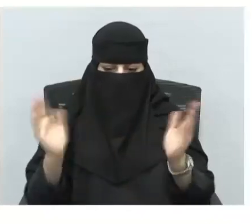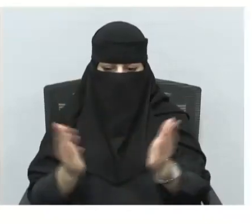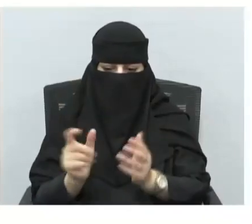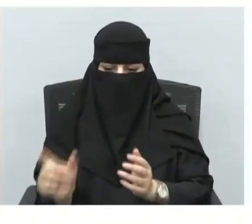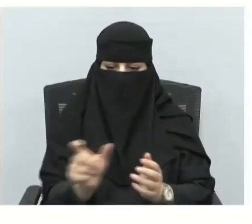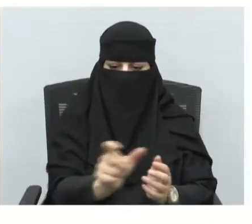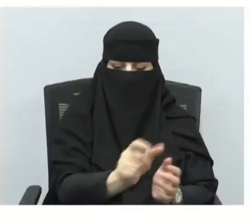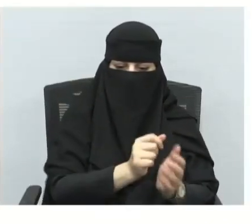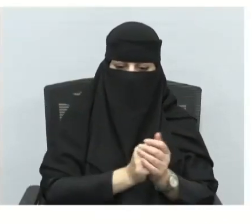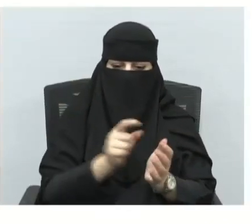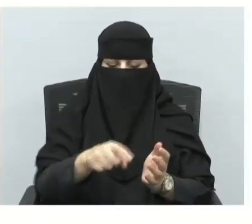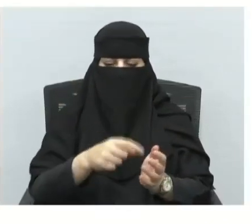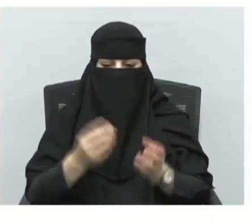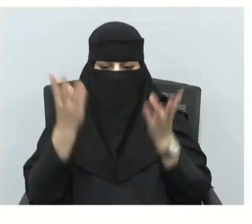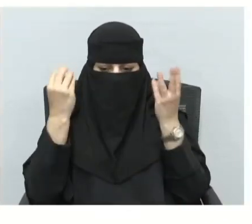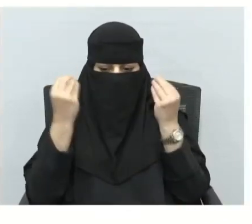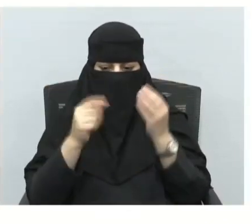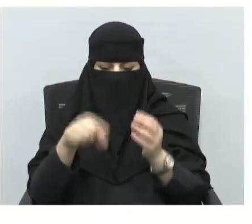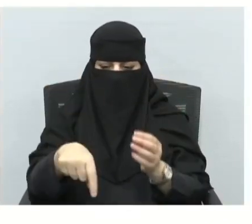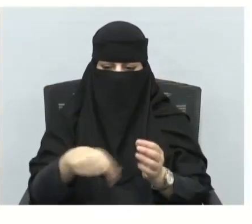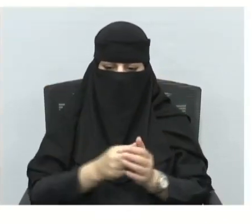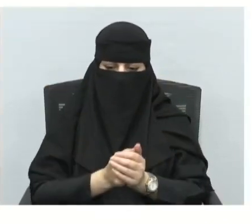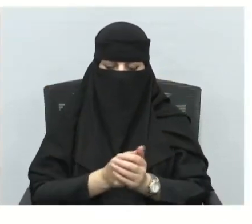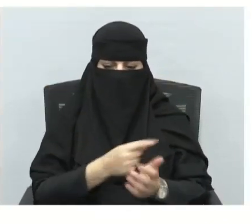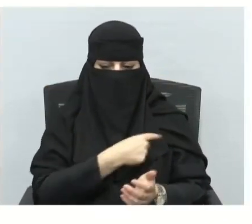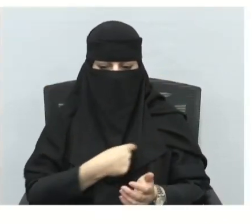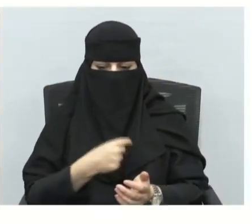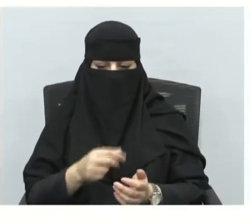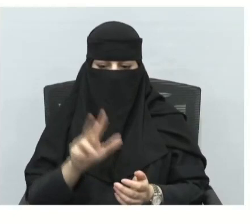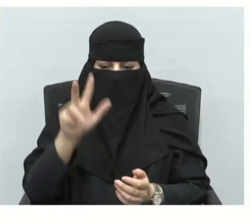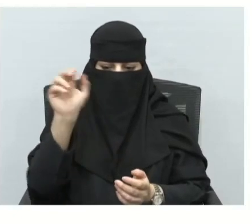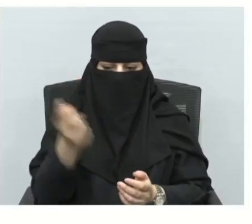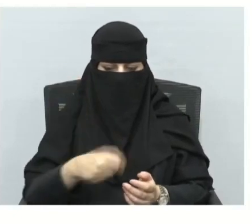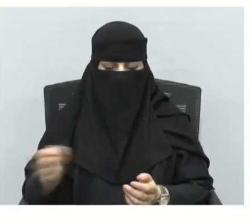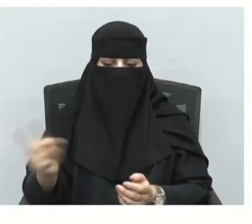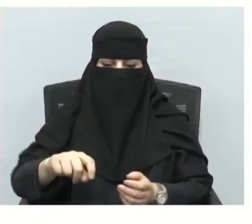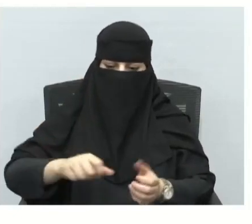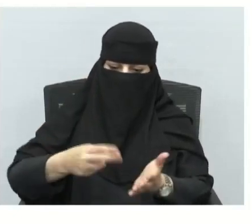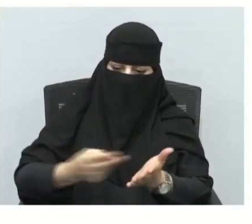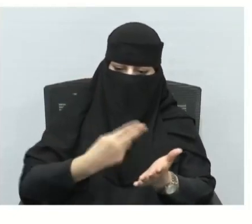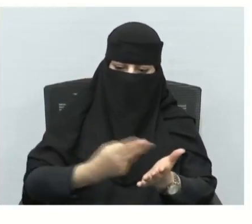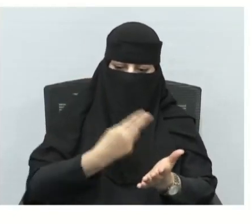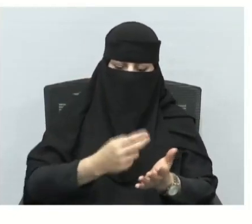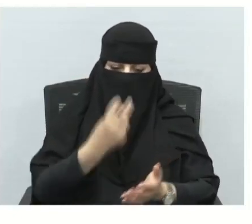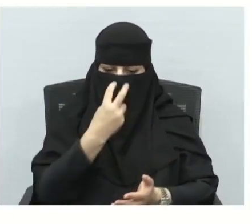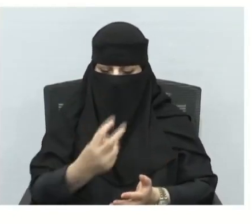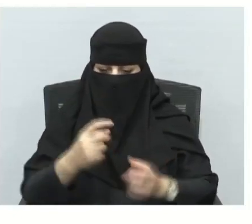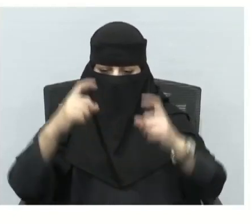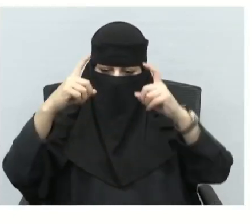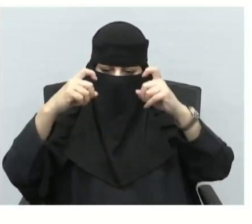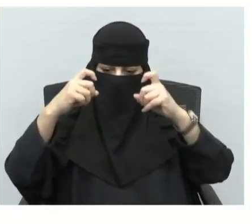كلمه اذا تعلمنا اليوم سمينا الحرف ولونا لاحظنا